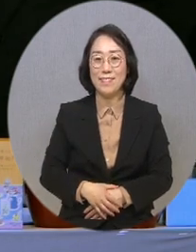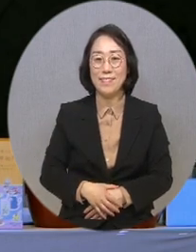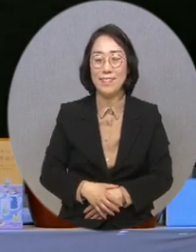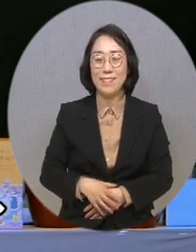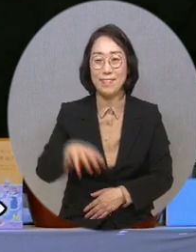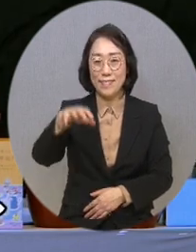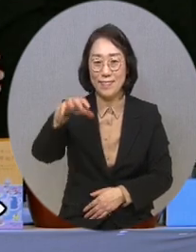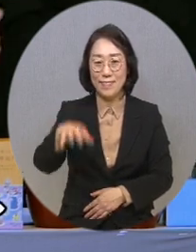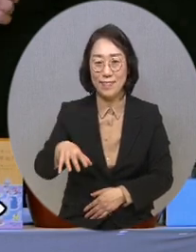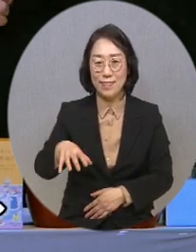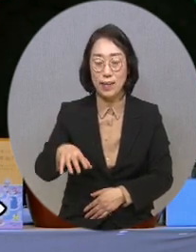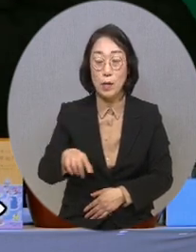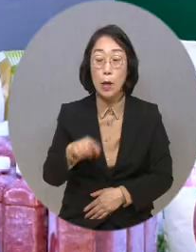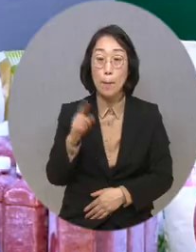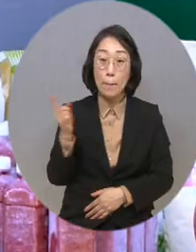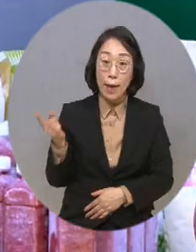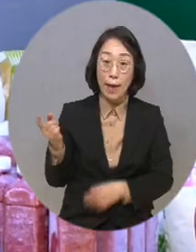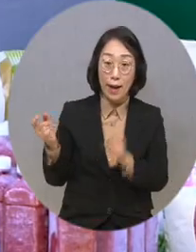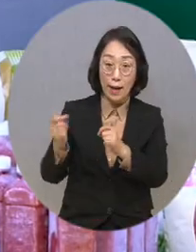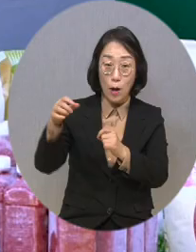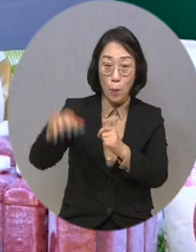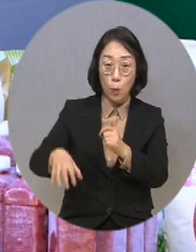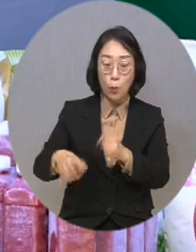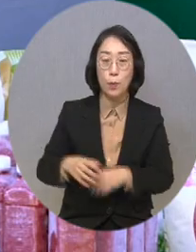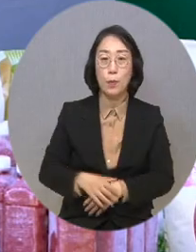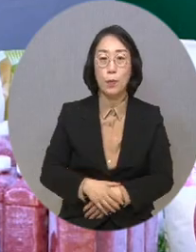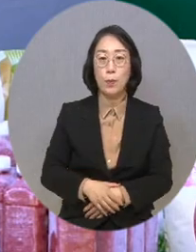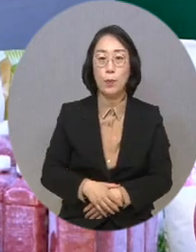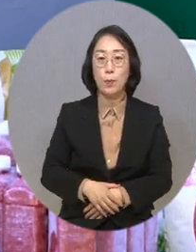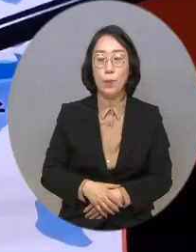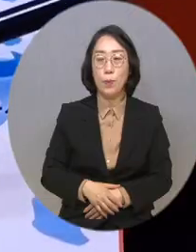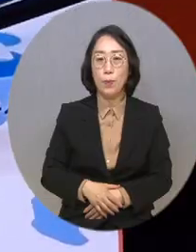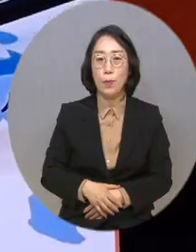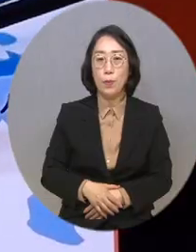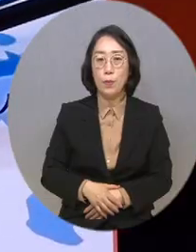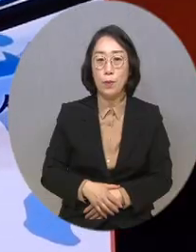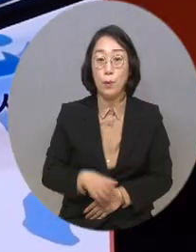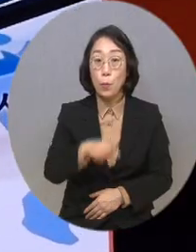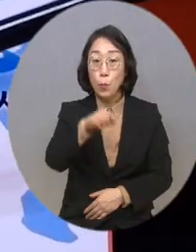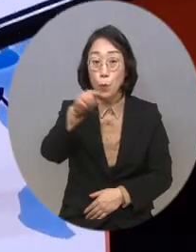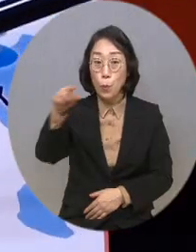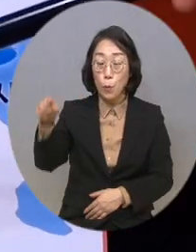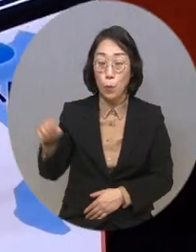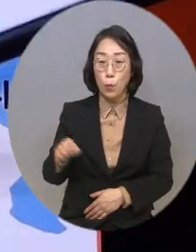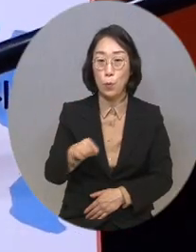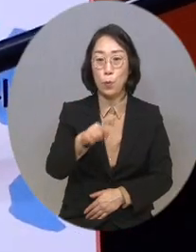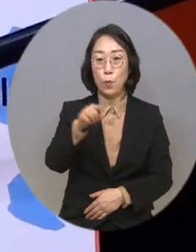어디로 가요? 아, 이 옆 동네. 지도 있어, 지도. 지도! 지도 쪽에. 저기